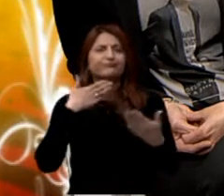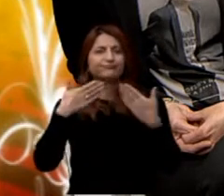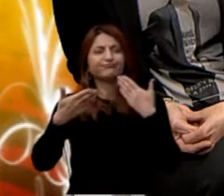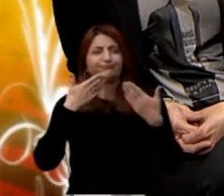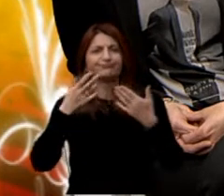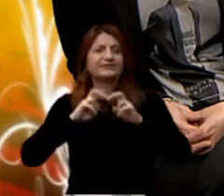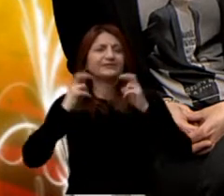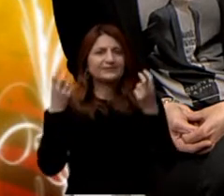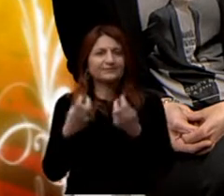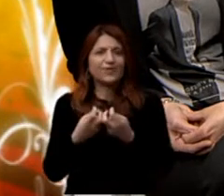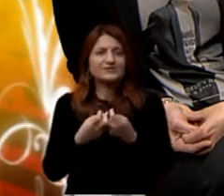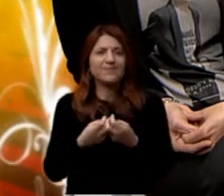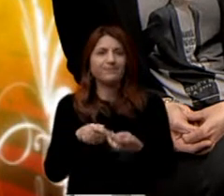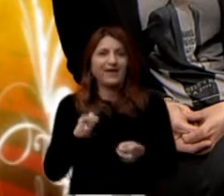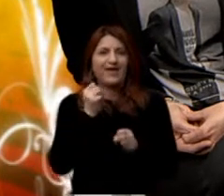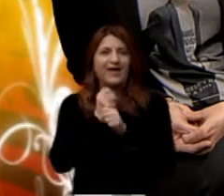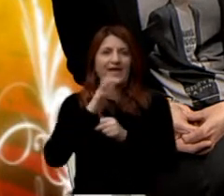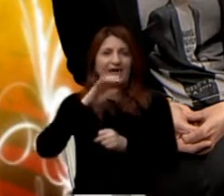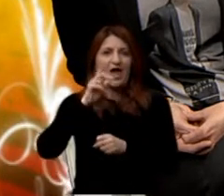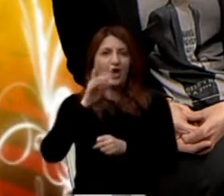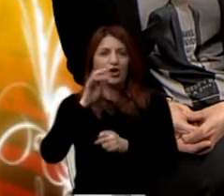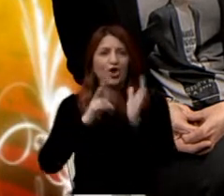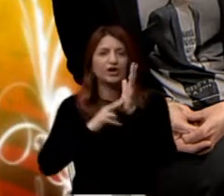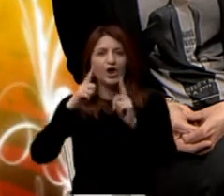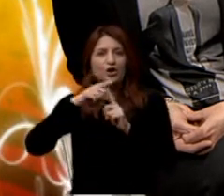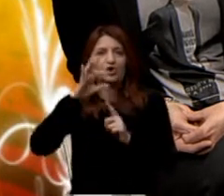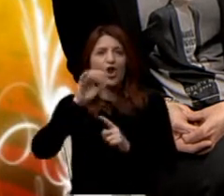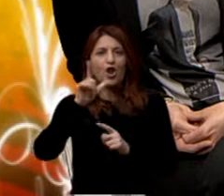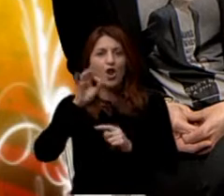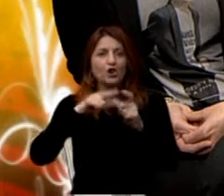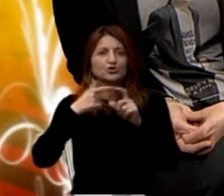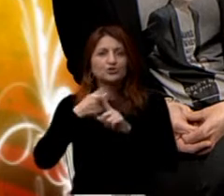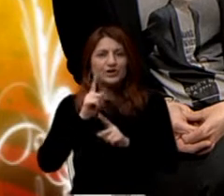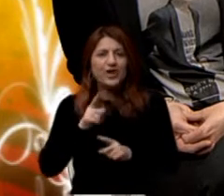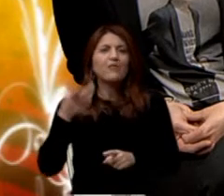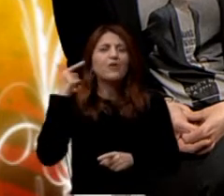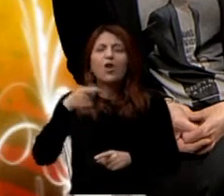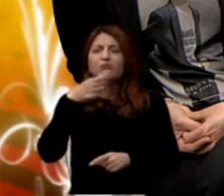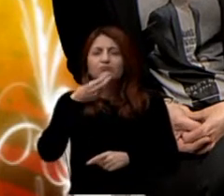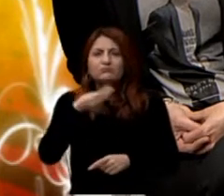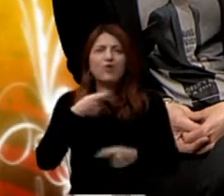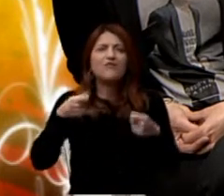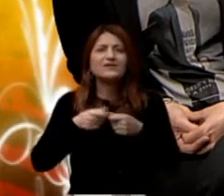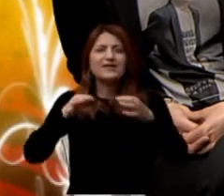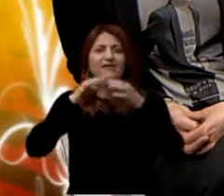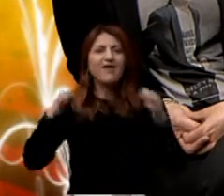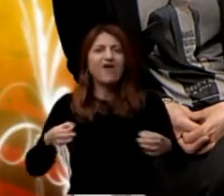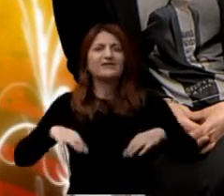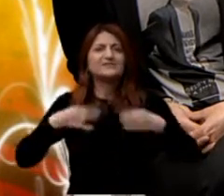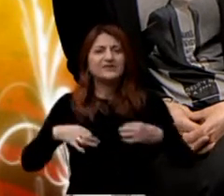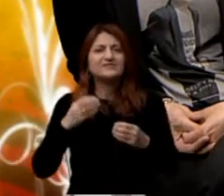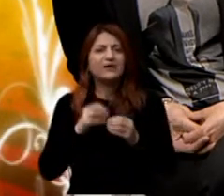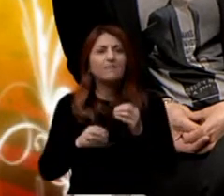simpoziju govorili o gerontološkom javnom zdravstvenom problemu koji postaje prioritet